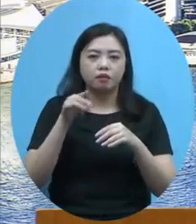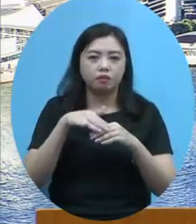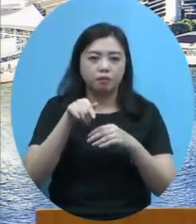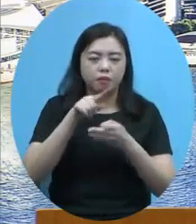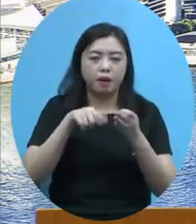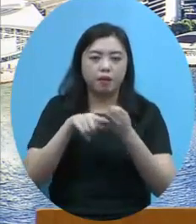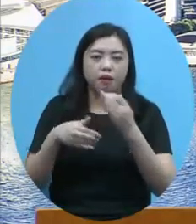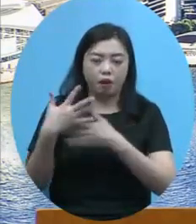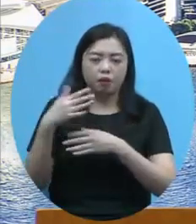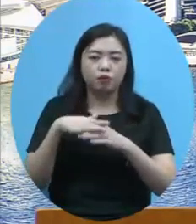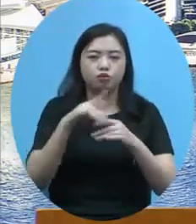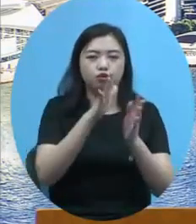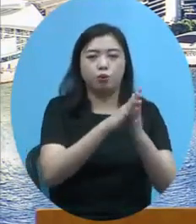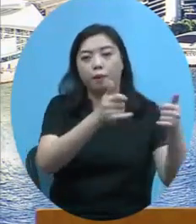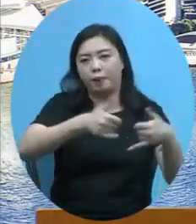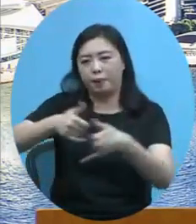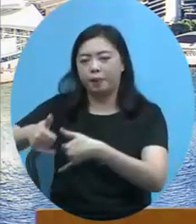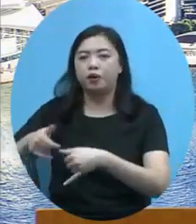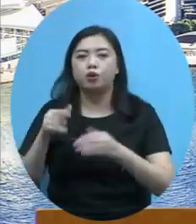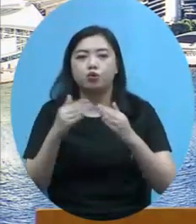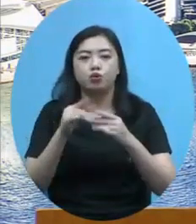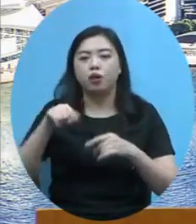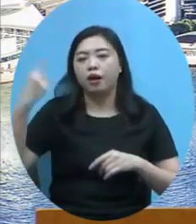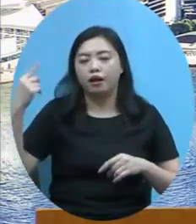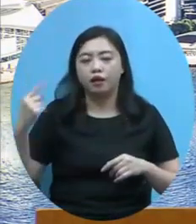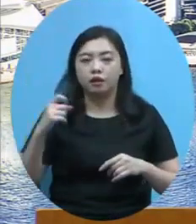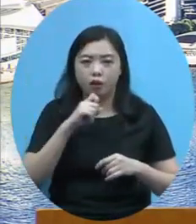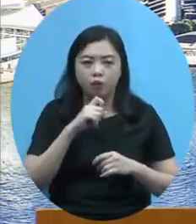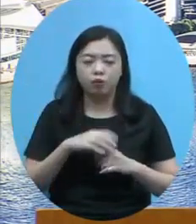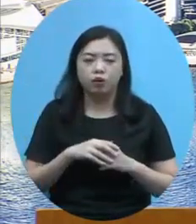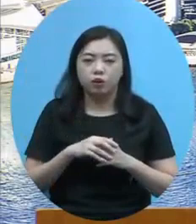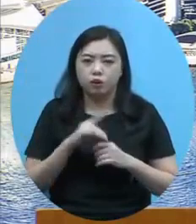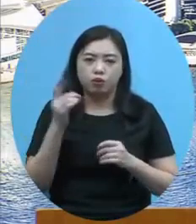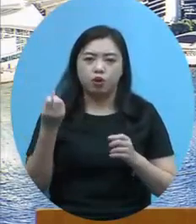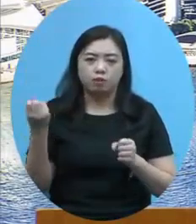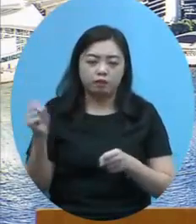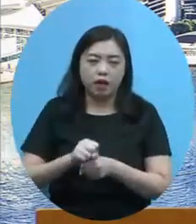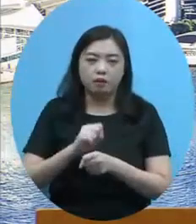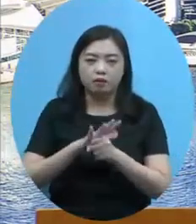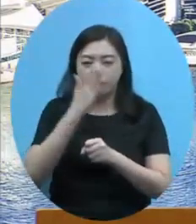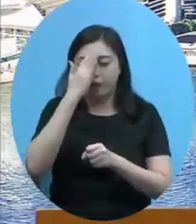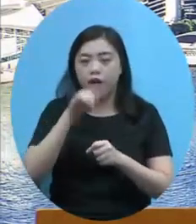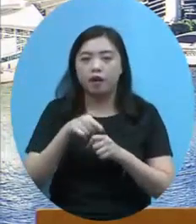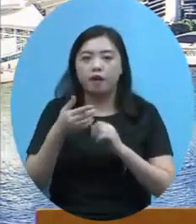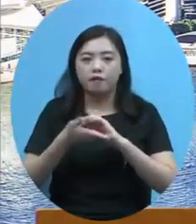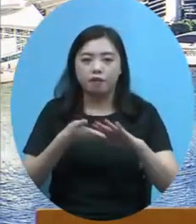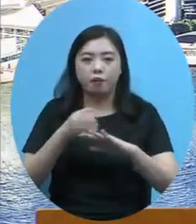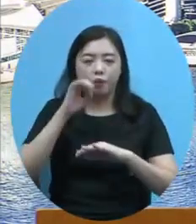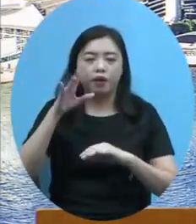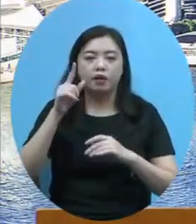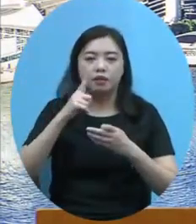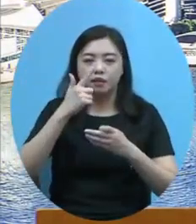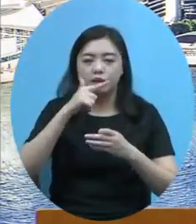的密切接觸者咧係住喺第二度嘅，有2個個案都是確診嘅，係喺福榮街新明大